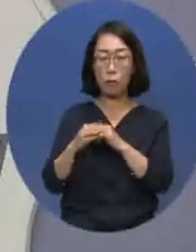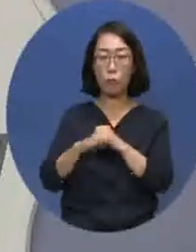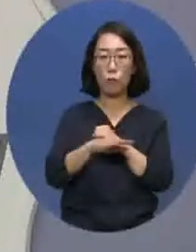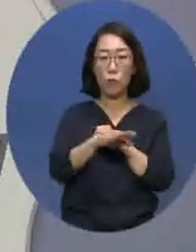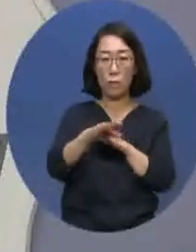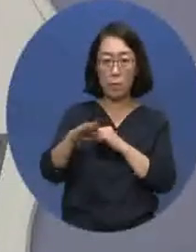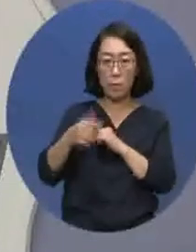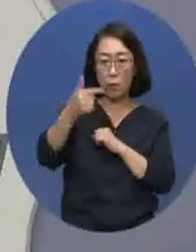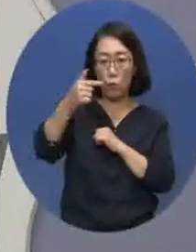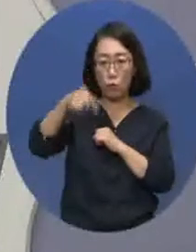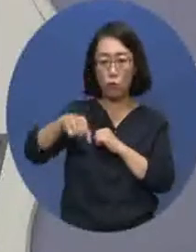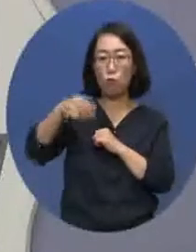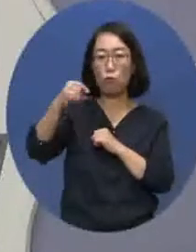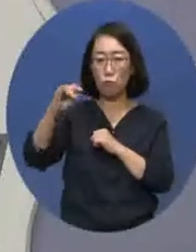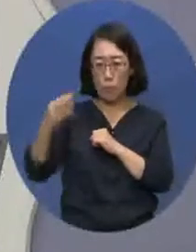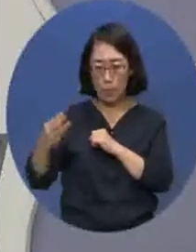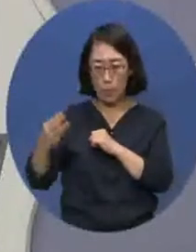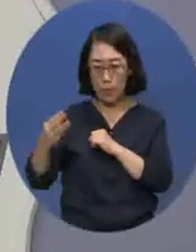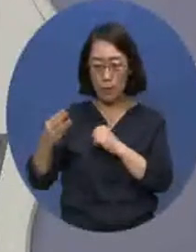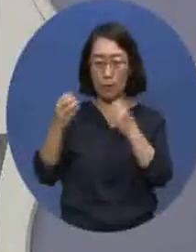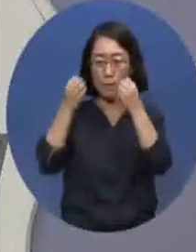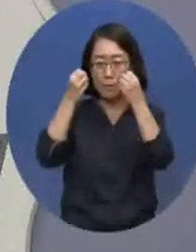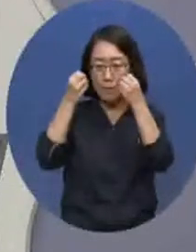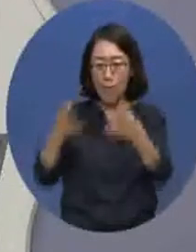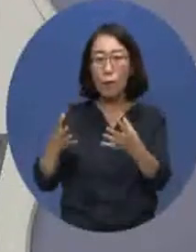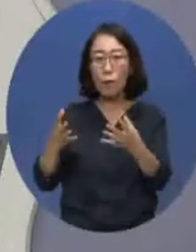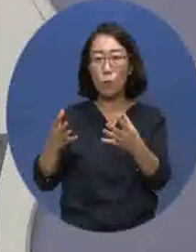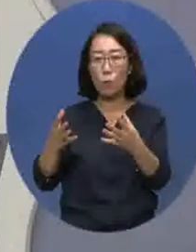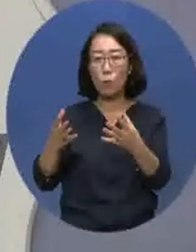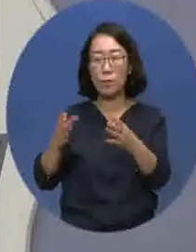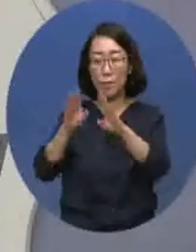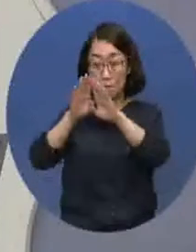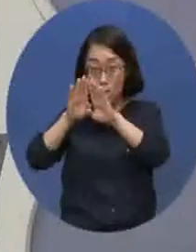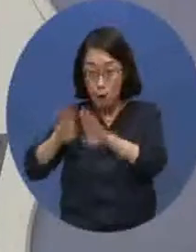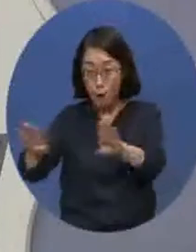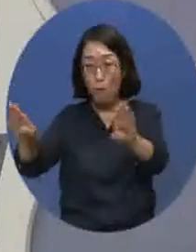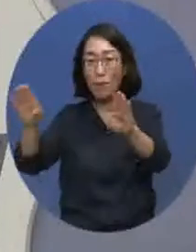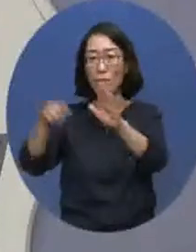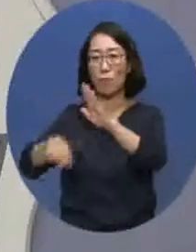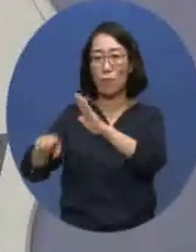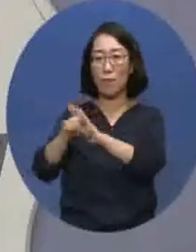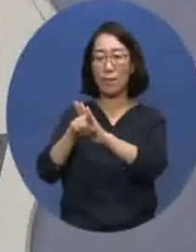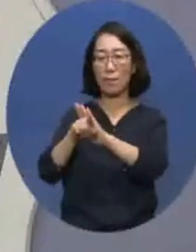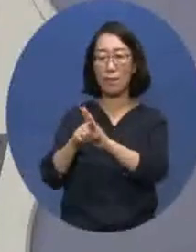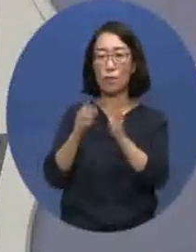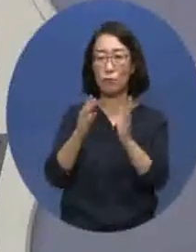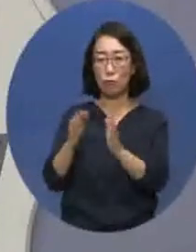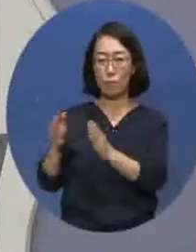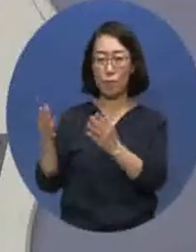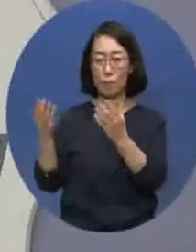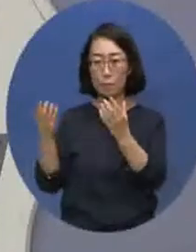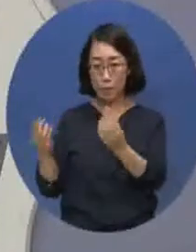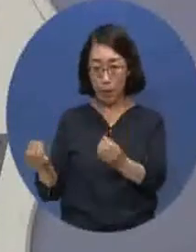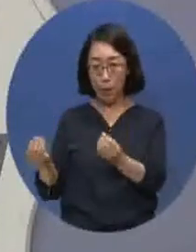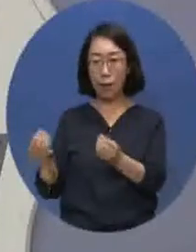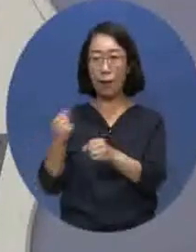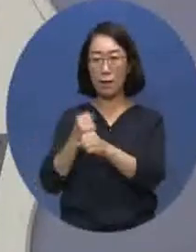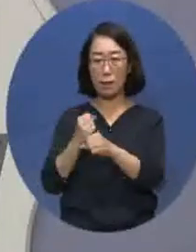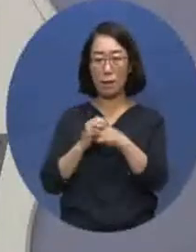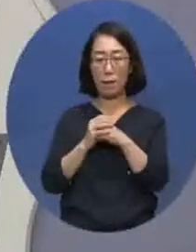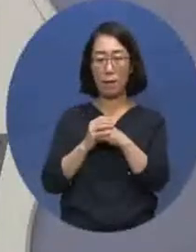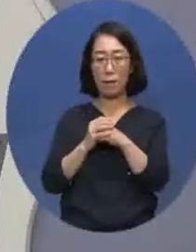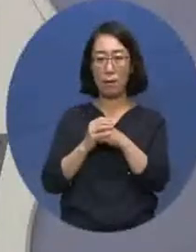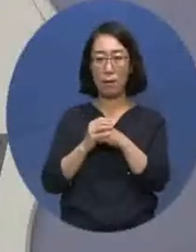뉴 d 라는 이제 새로운 시대를 열어가기 위한 준비 과정을 바치고 정책을 이제 그래서